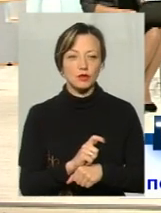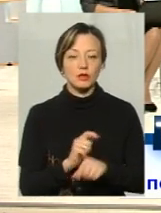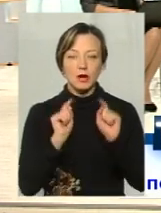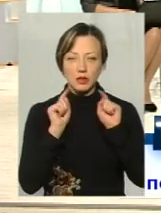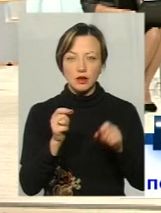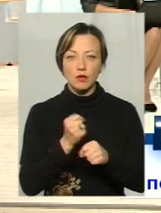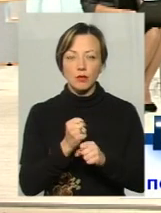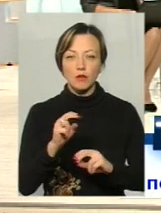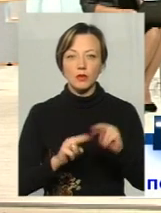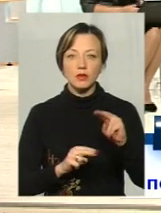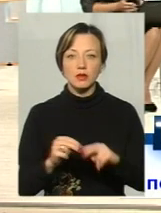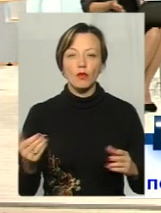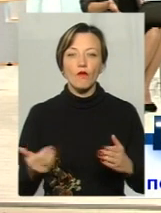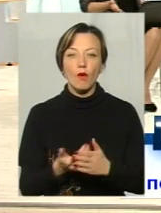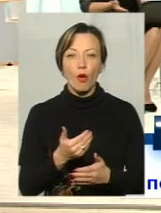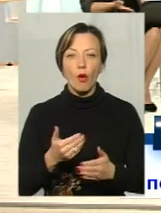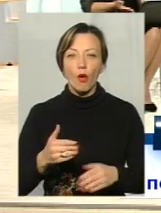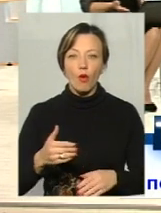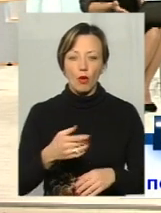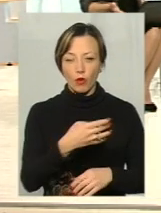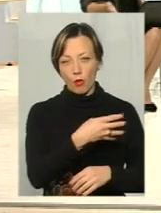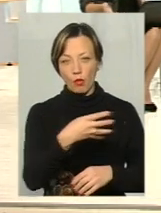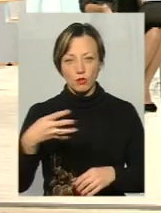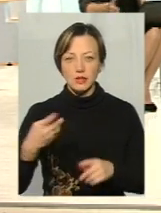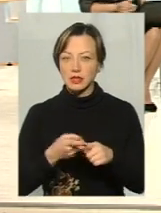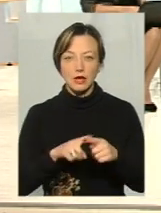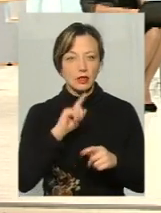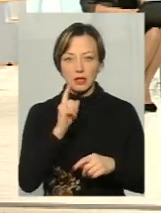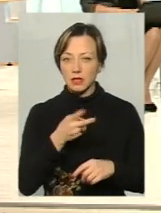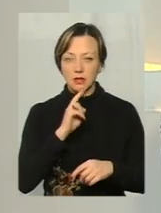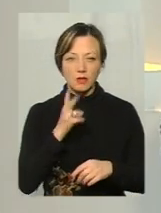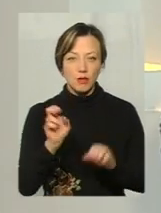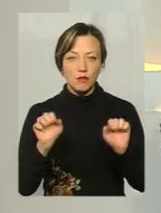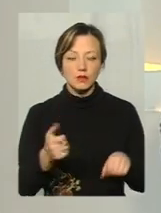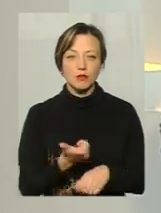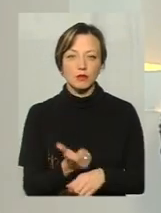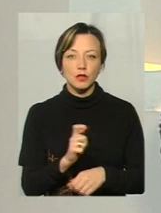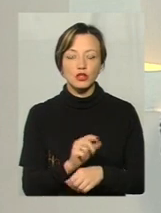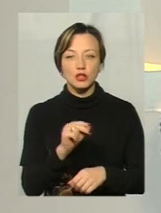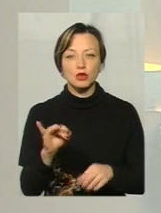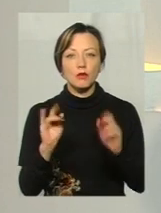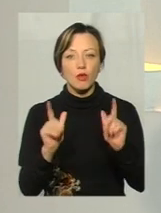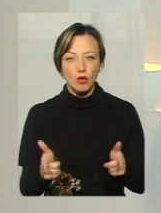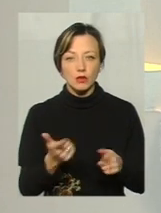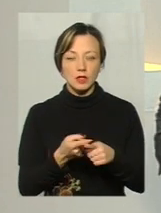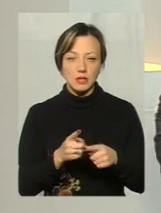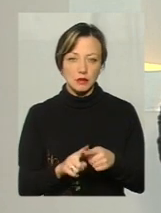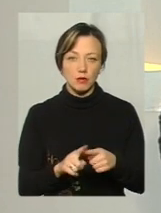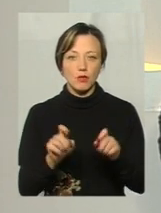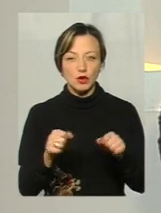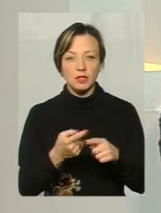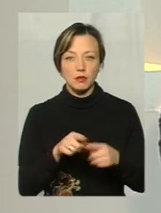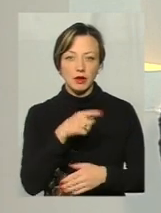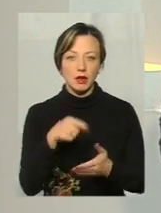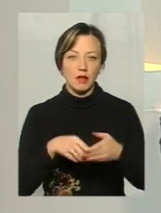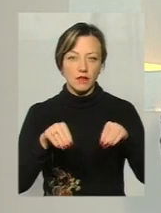роблять на будівництво нового корпусу. Але ми з вами розуміємо, що це не рік і не два, а можливо навіть більше. То чи погоджуєтесь ви з ними і чи можна на це